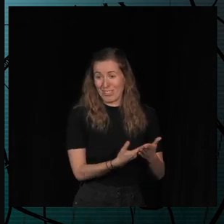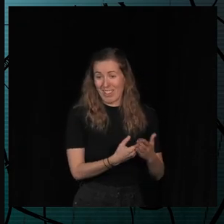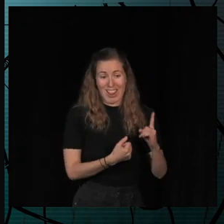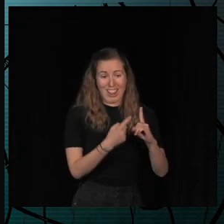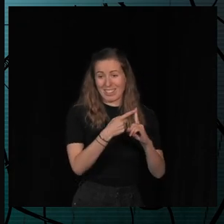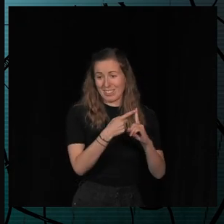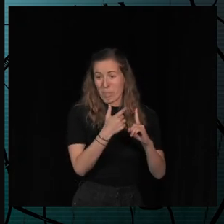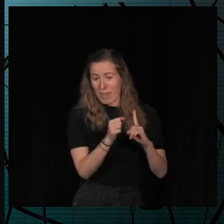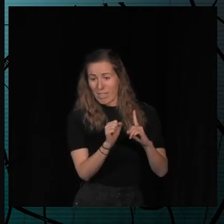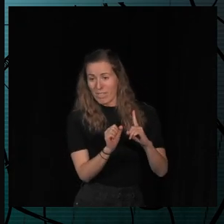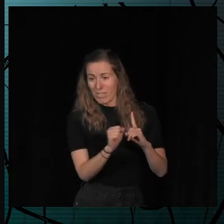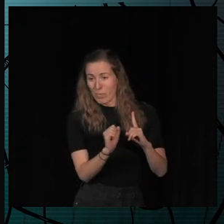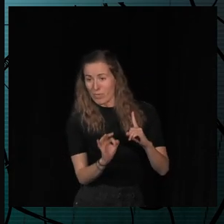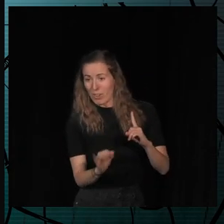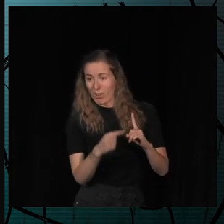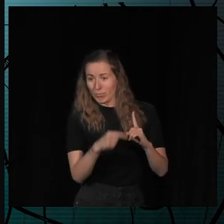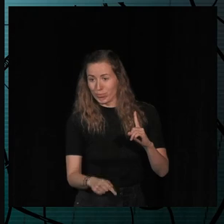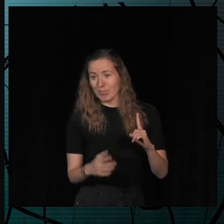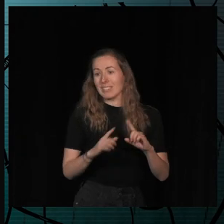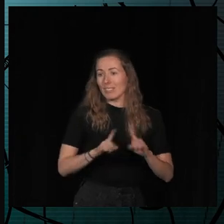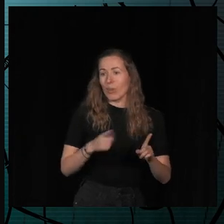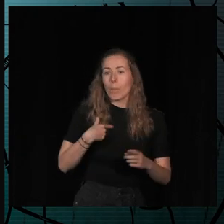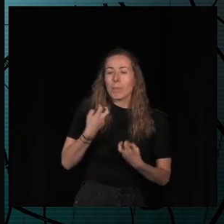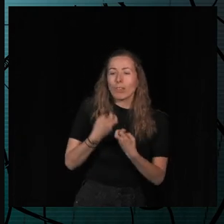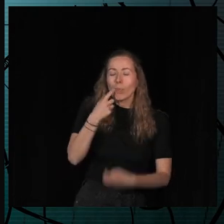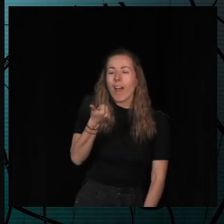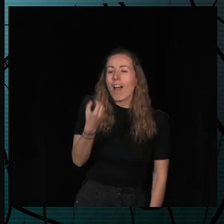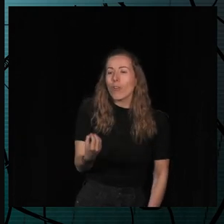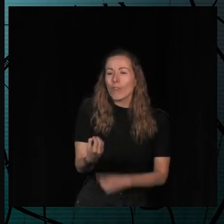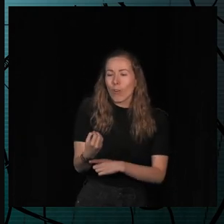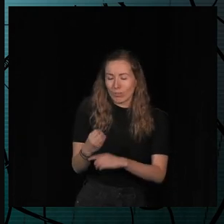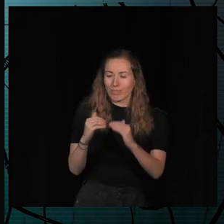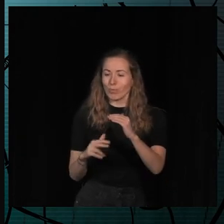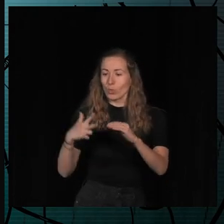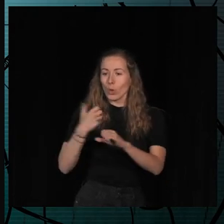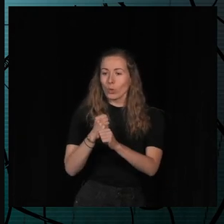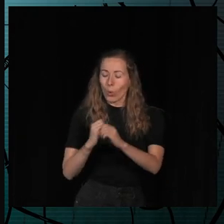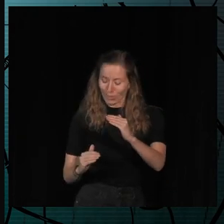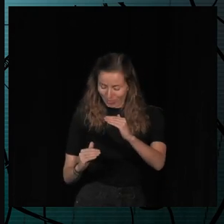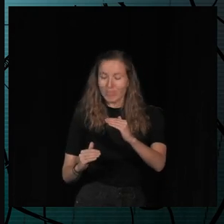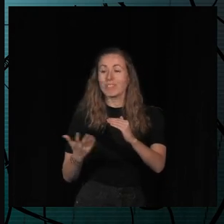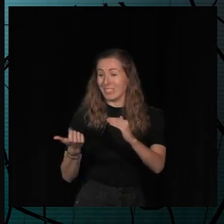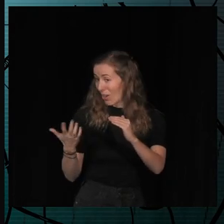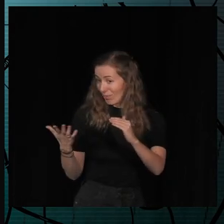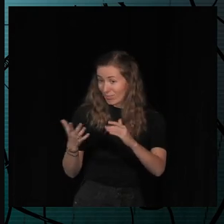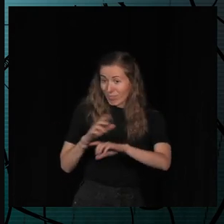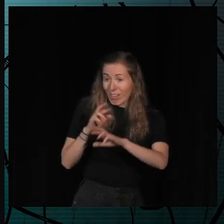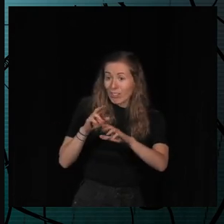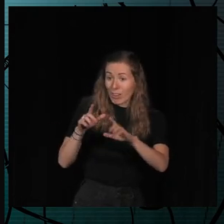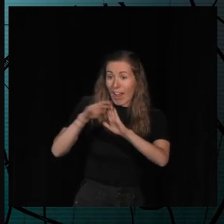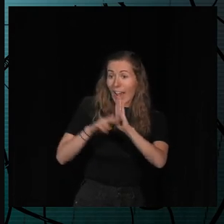au quotidien quand on a un enfant qui a moins de 3 ans ça marche très très bien quand on a un enfant qui a 2 ans un K 6 un K